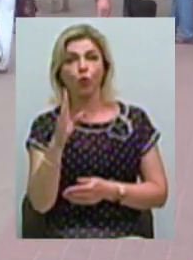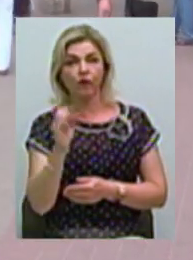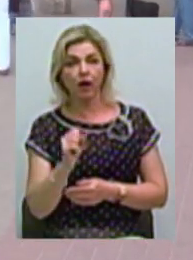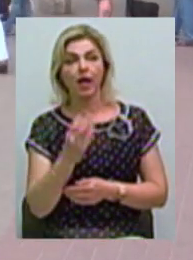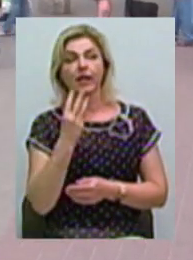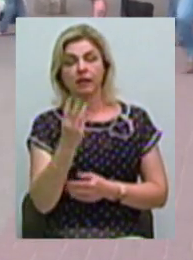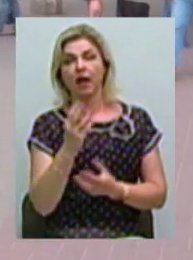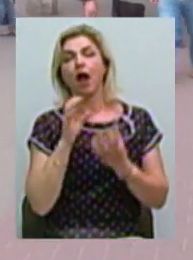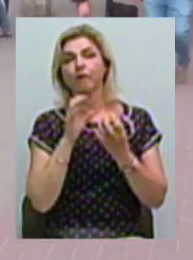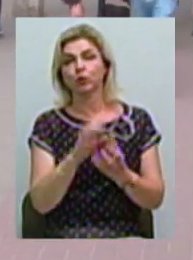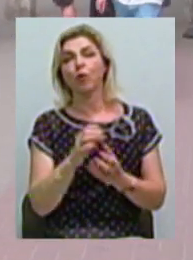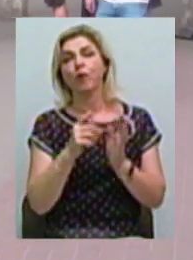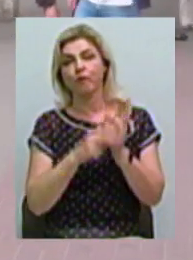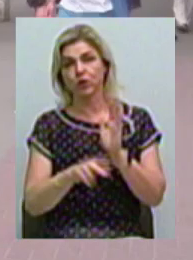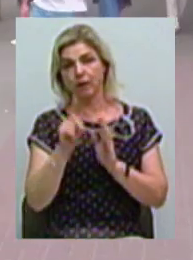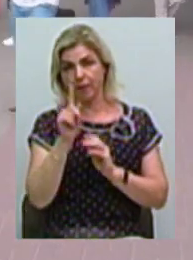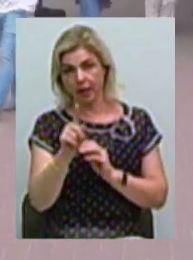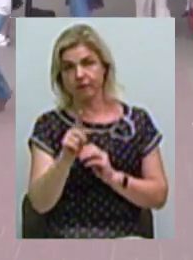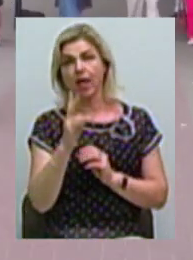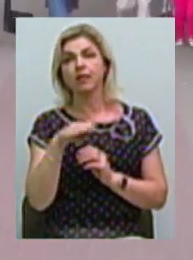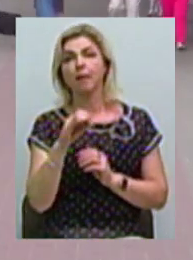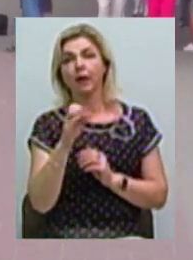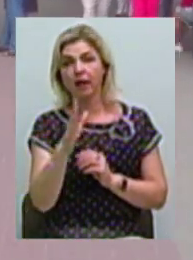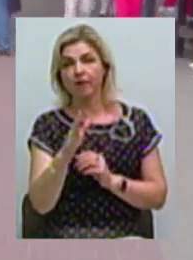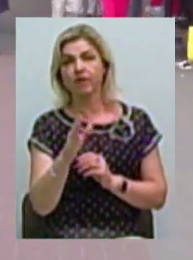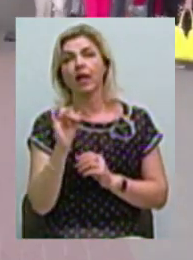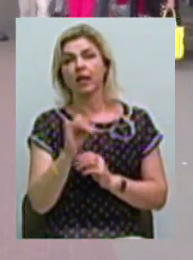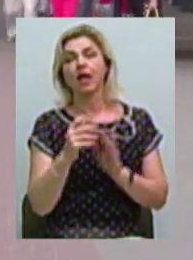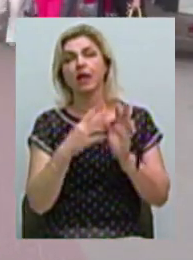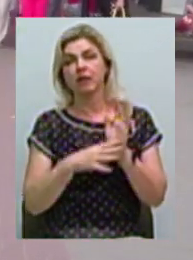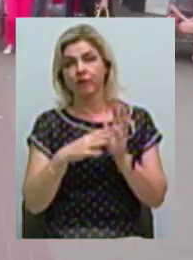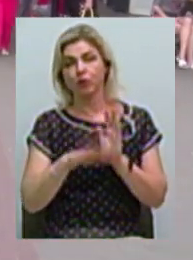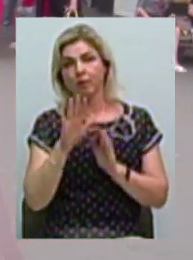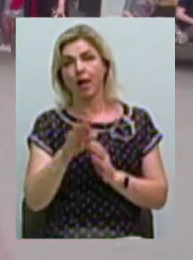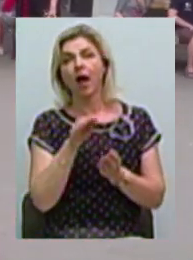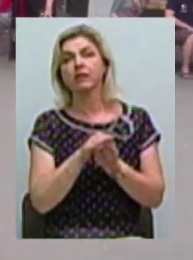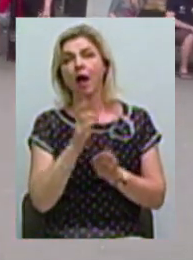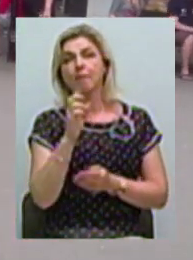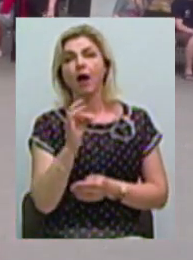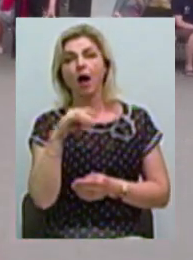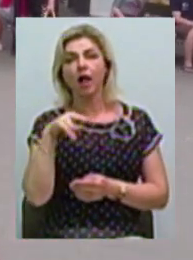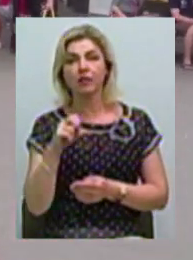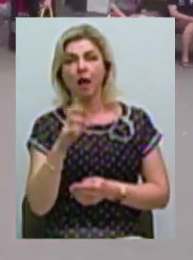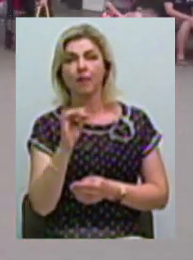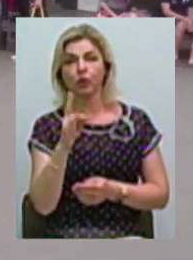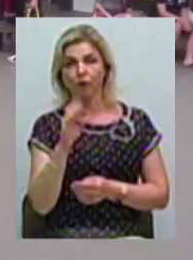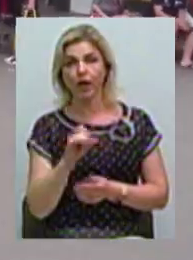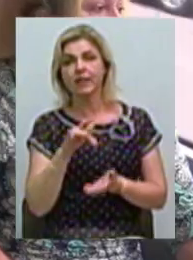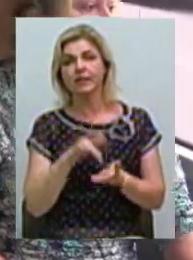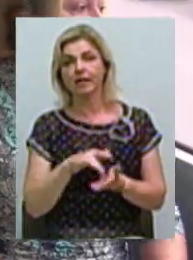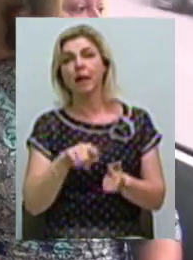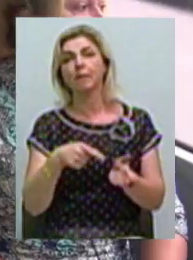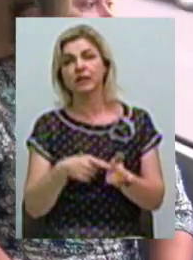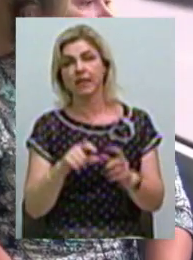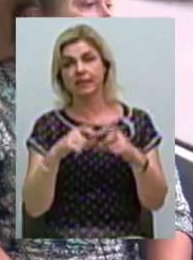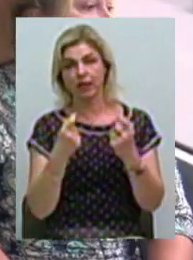81 маршрутом ракетне урочище на Мив та ще 5 91 маршрутом кладовище в Балабанівці, центральний міський стадіон.